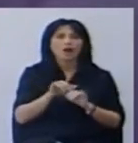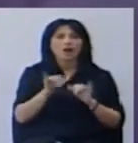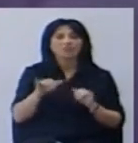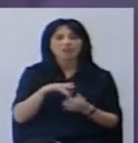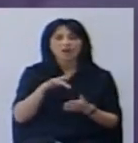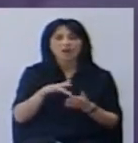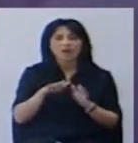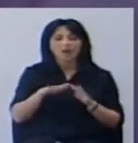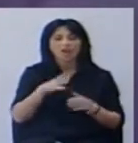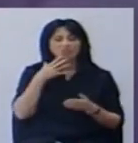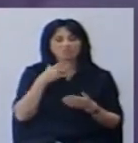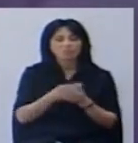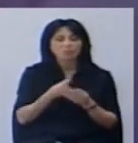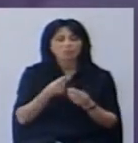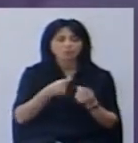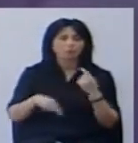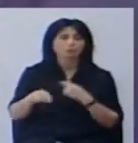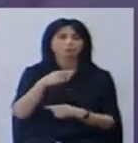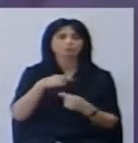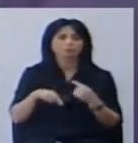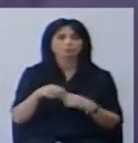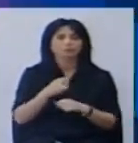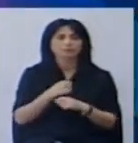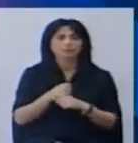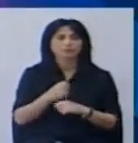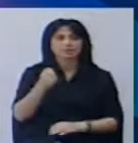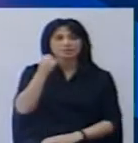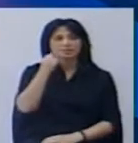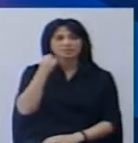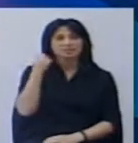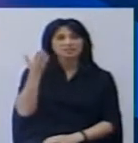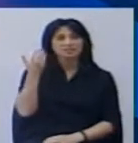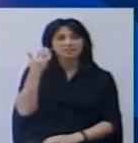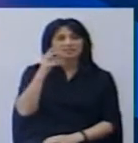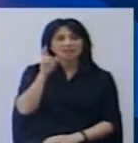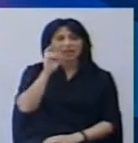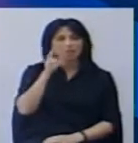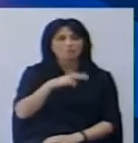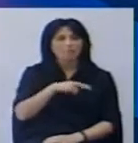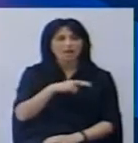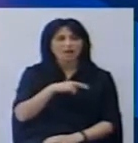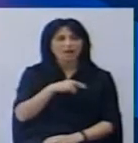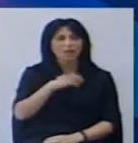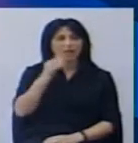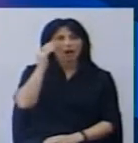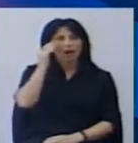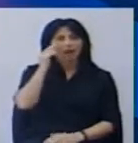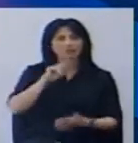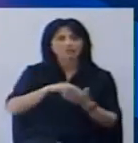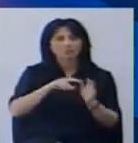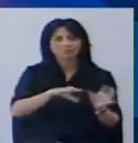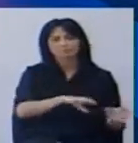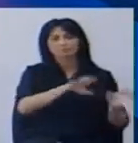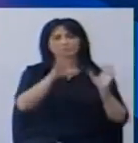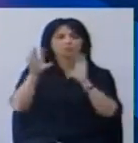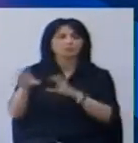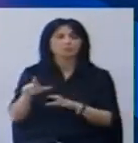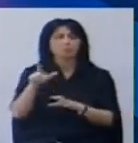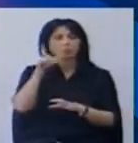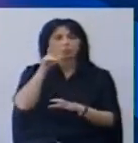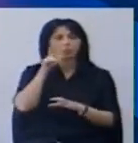აუცილებელია ადგილზე საჭიროების ამბებ მოხდეს. ამის წინა ხელისუფლებამ პარლამენტი სწორედ ამ მოსაზრებით გადმოიტანა ქუთაისში,